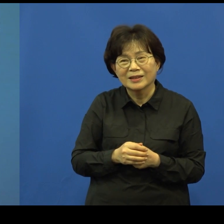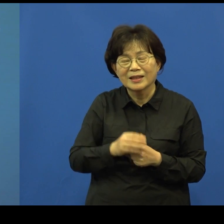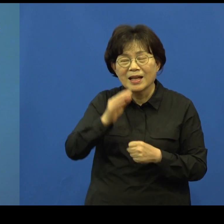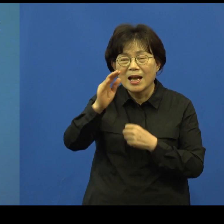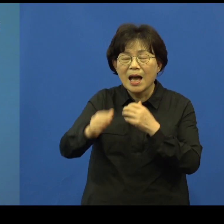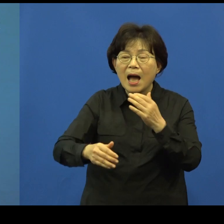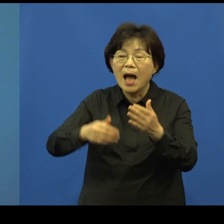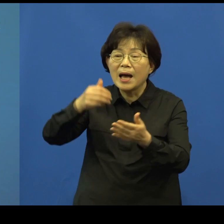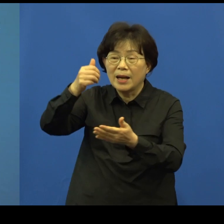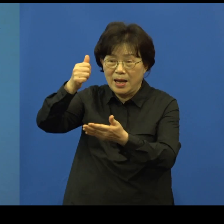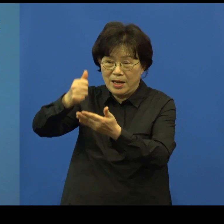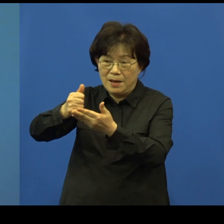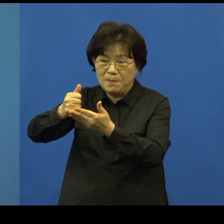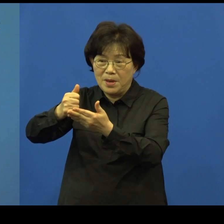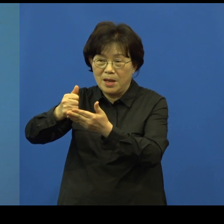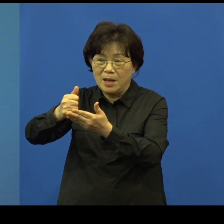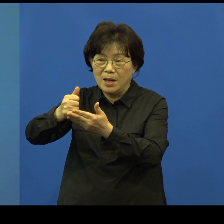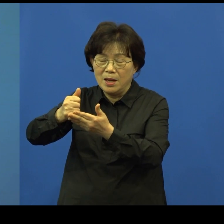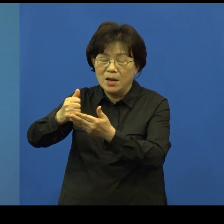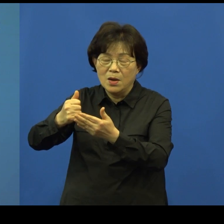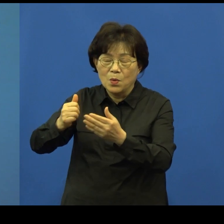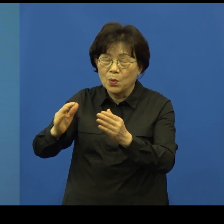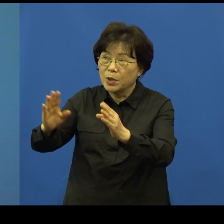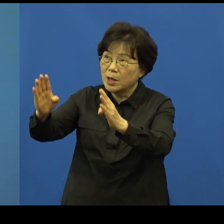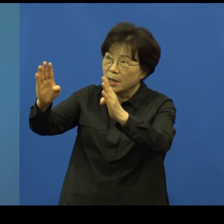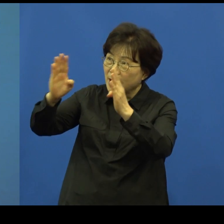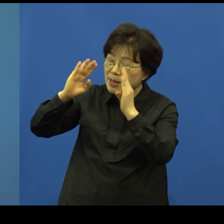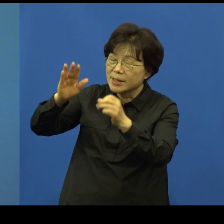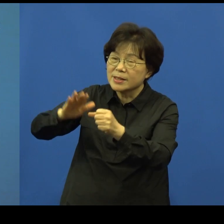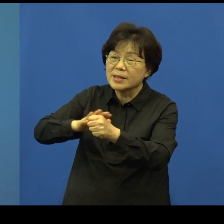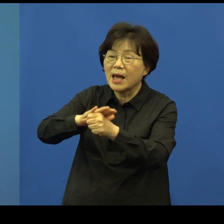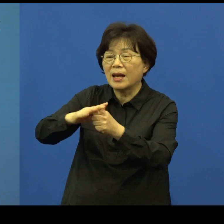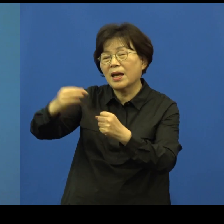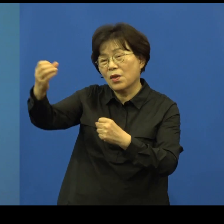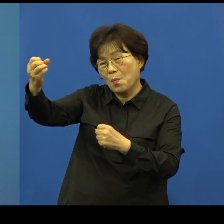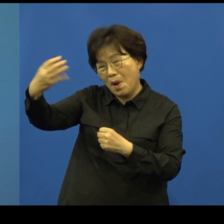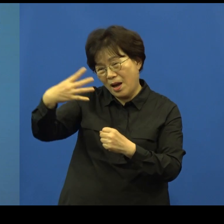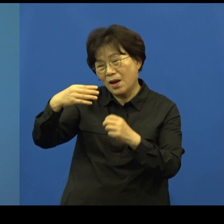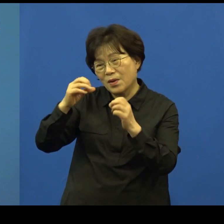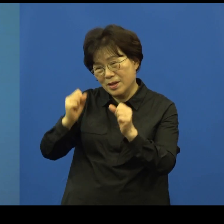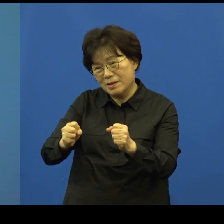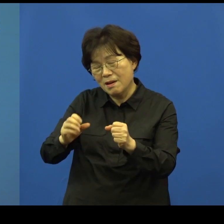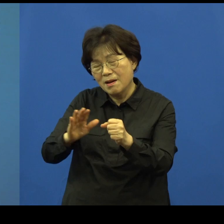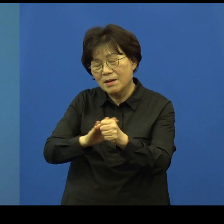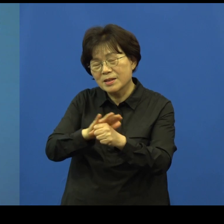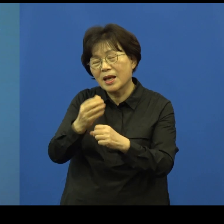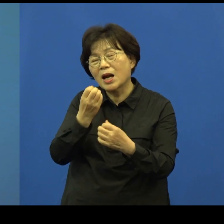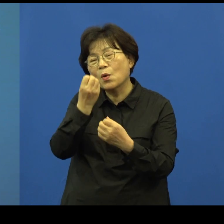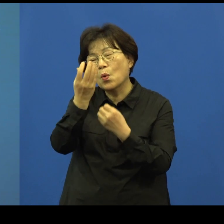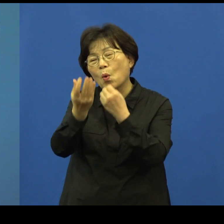하나님이 우리를 사랑하신다고 표현을 하는 거죠. 언어는 고백되어야 되는 거죠. 사랑을 고백하라는 거예요.